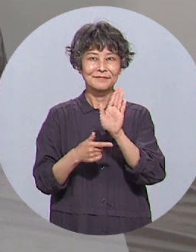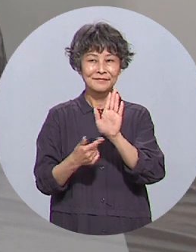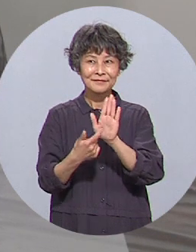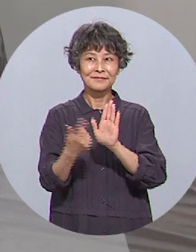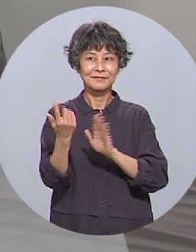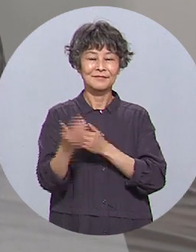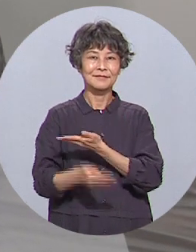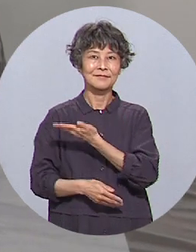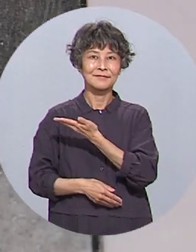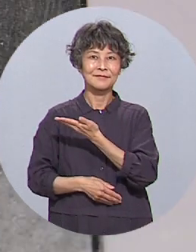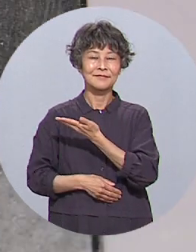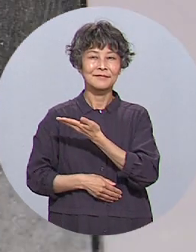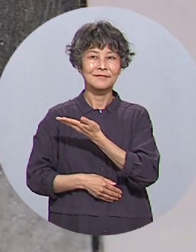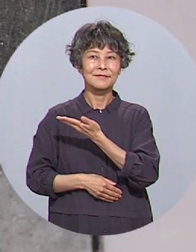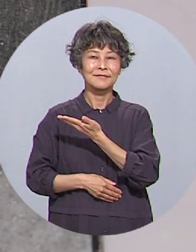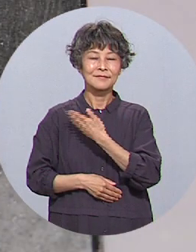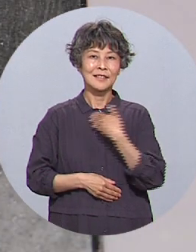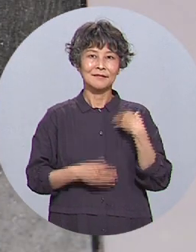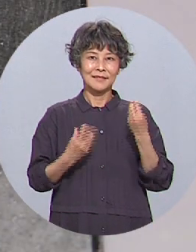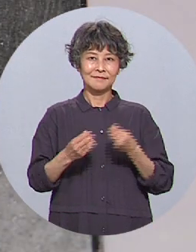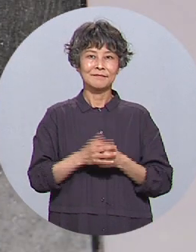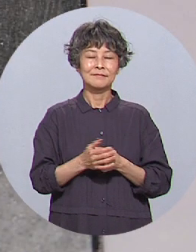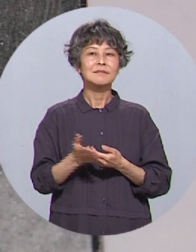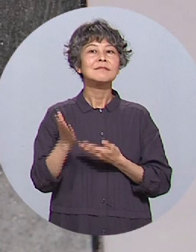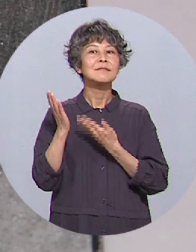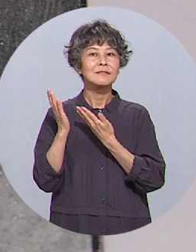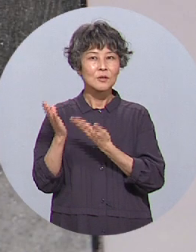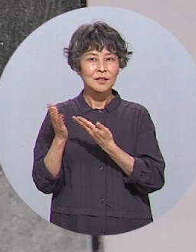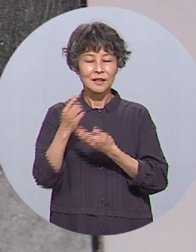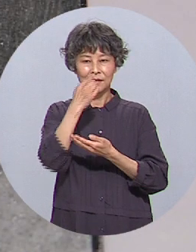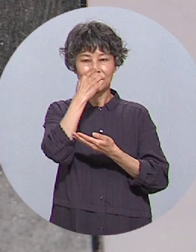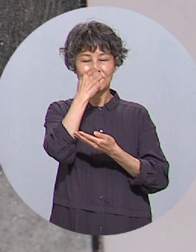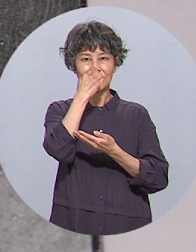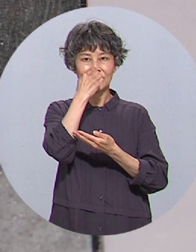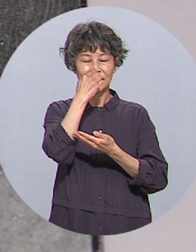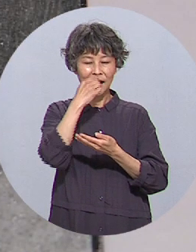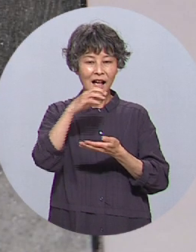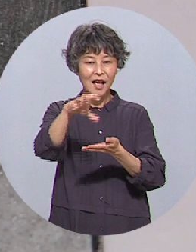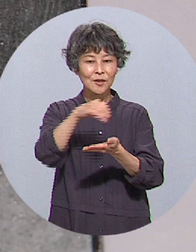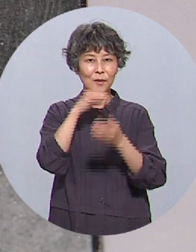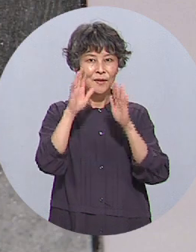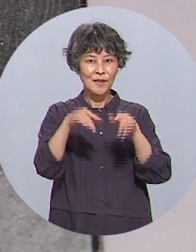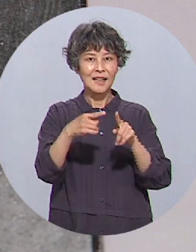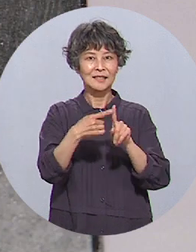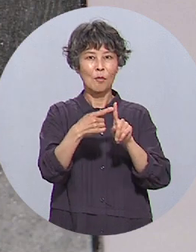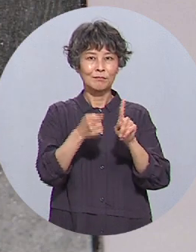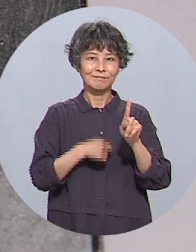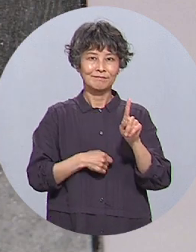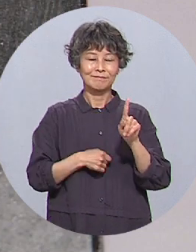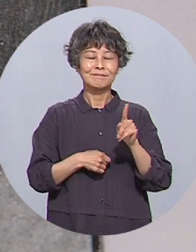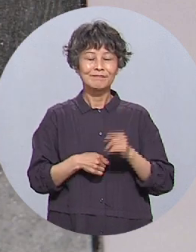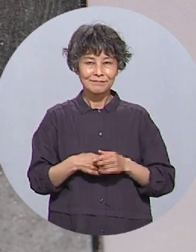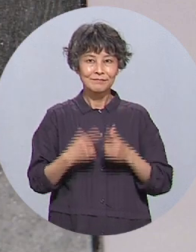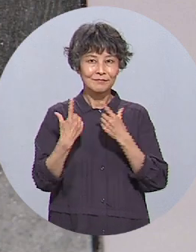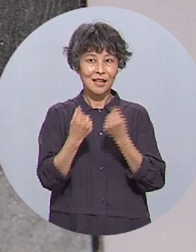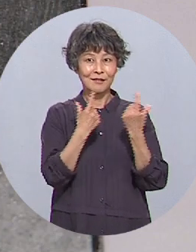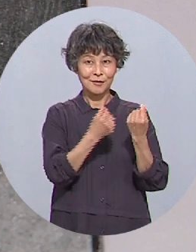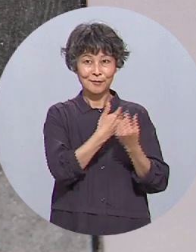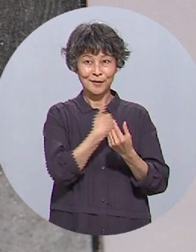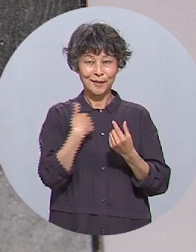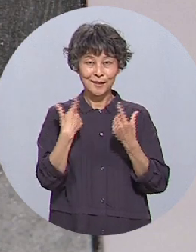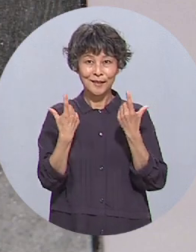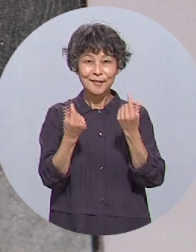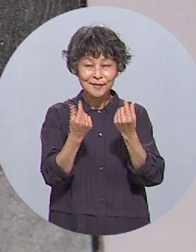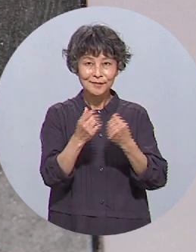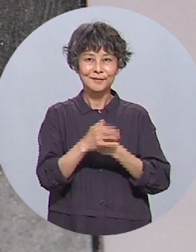。一応 はい、こちらが私が採取した指紋です。 うん、ちゃんと取れてますよね。 うん、そう